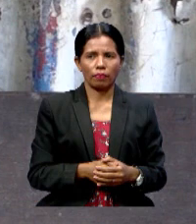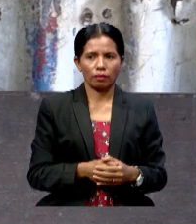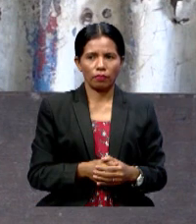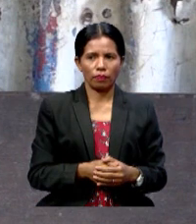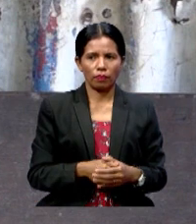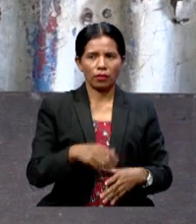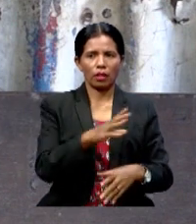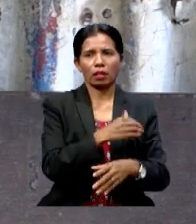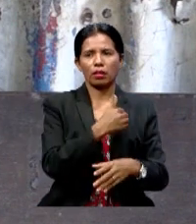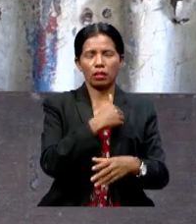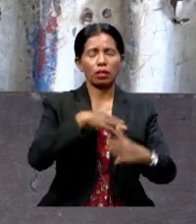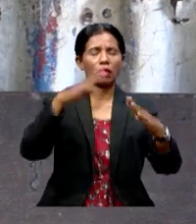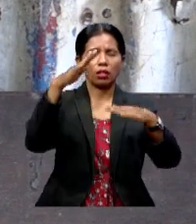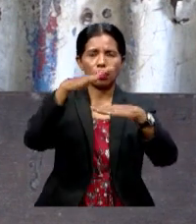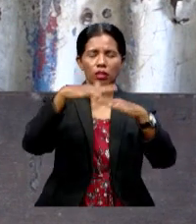kesuluk ini sirah utaka.